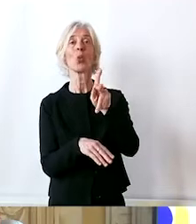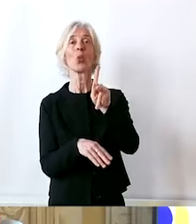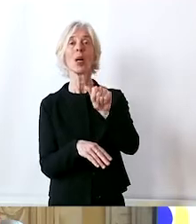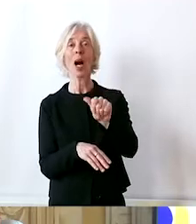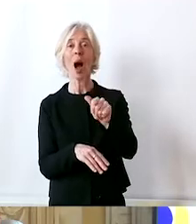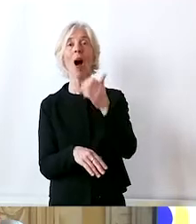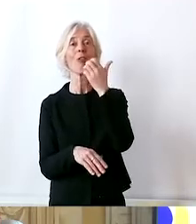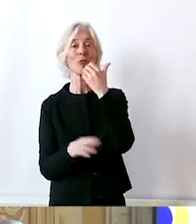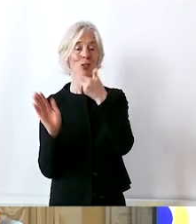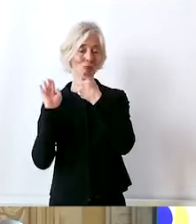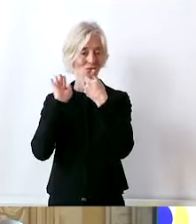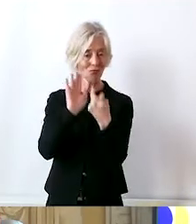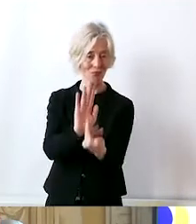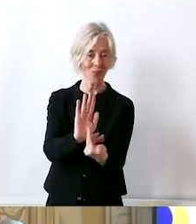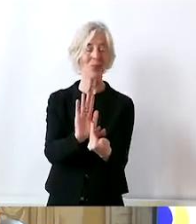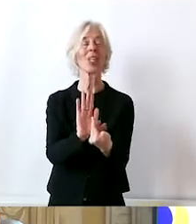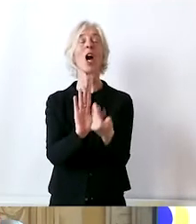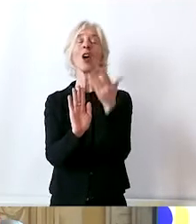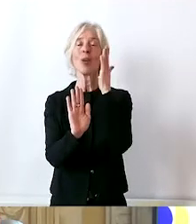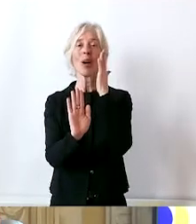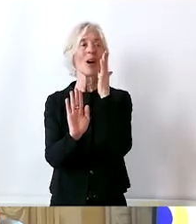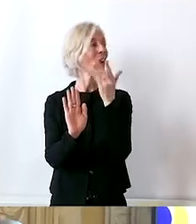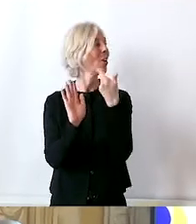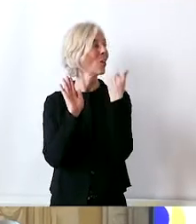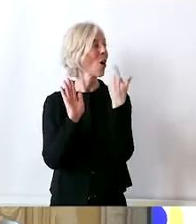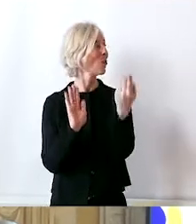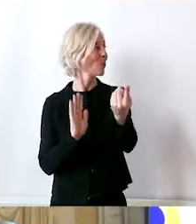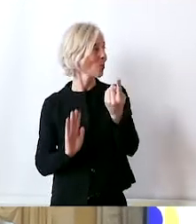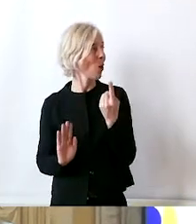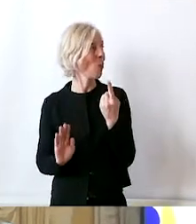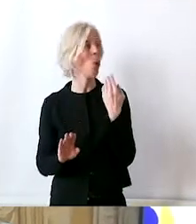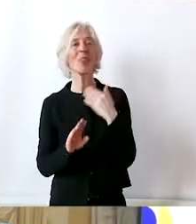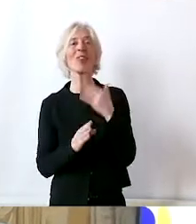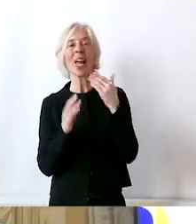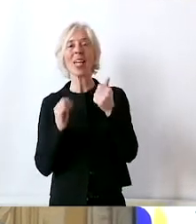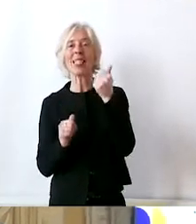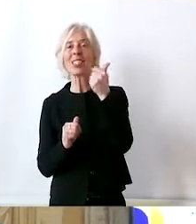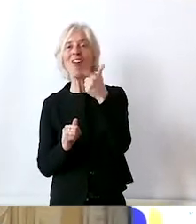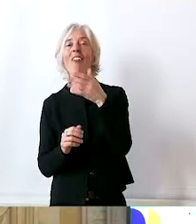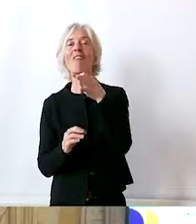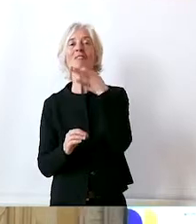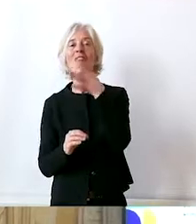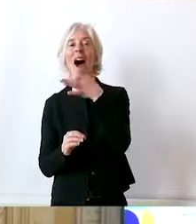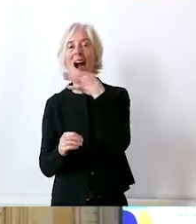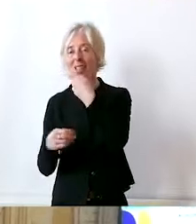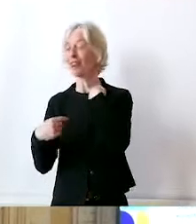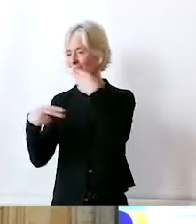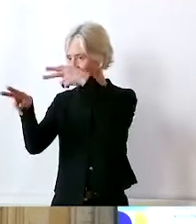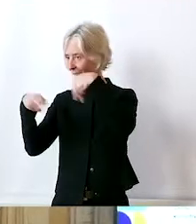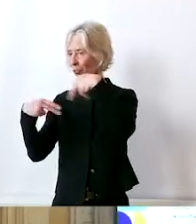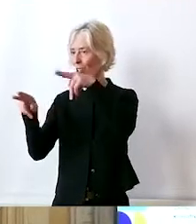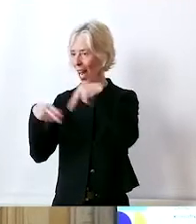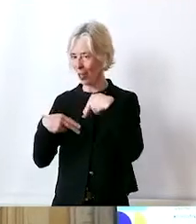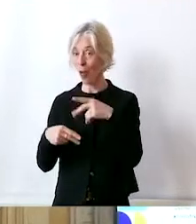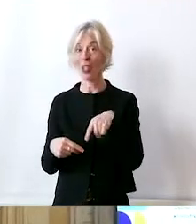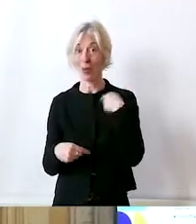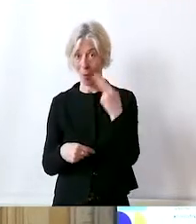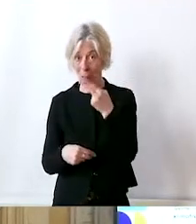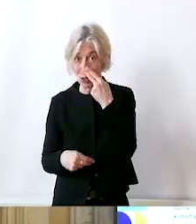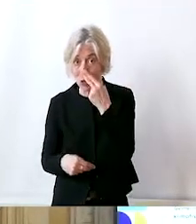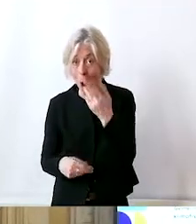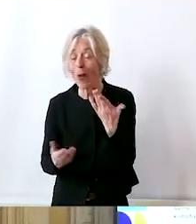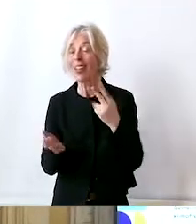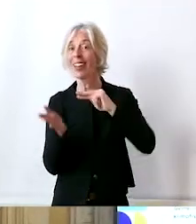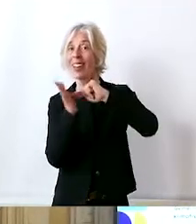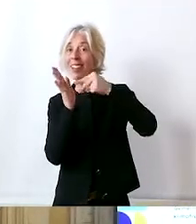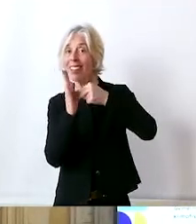noch etwas näher zu treten und ein bis zwei Fragen zu beantworten, bevor wir dann schauen, wie gut die Technologie im